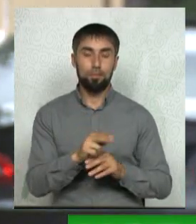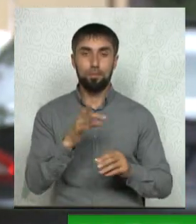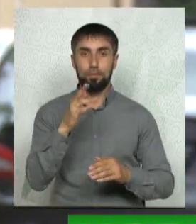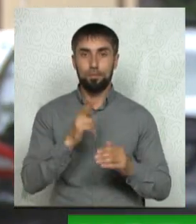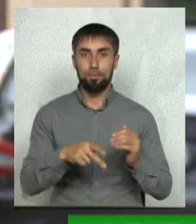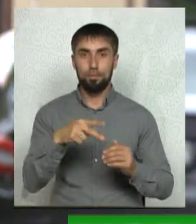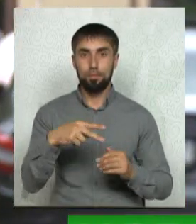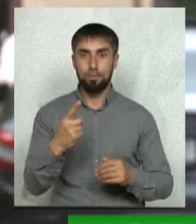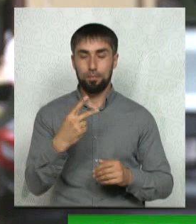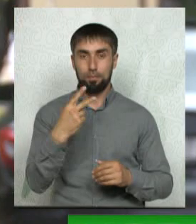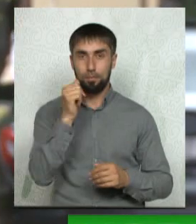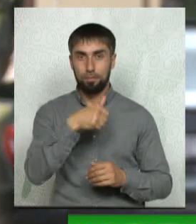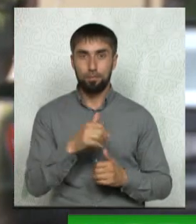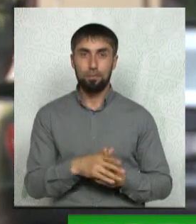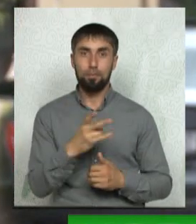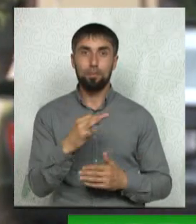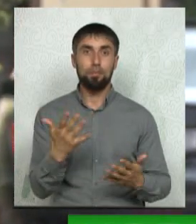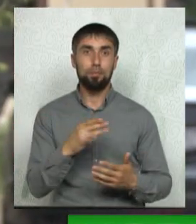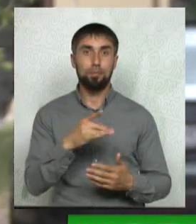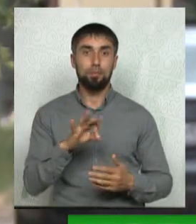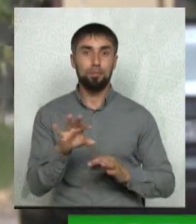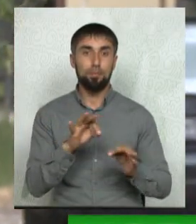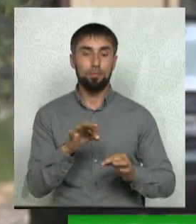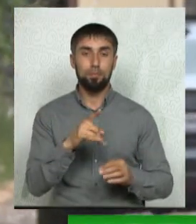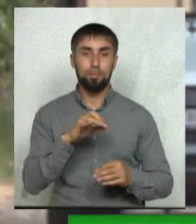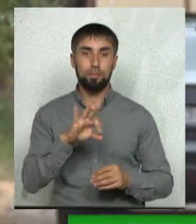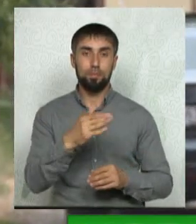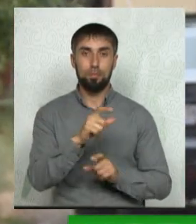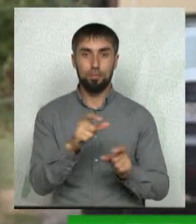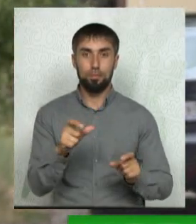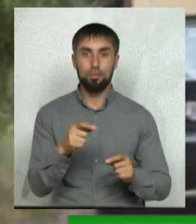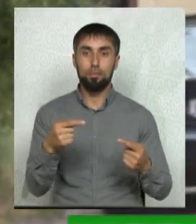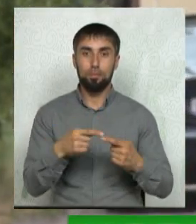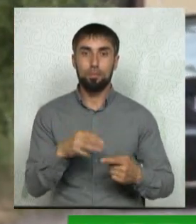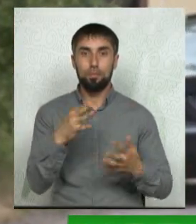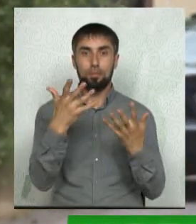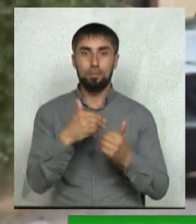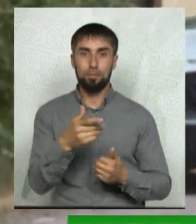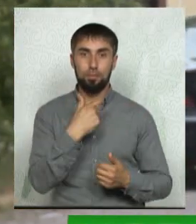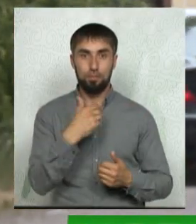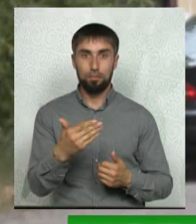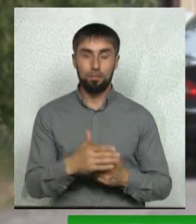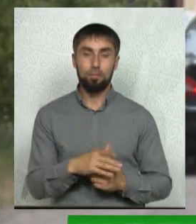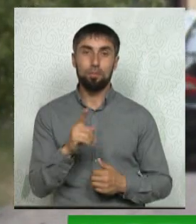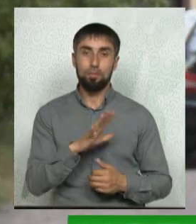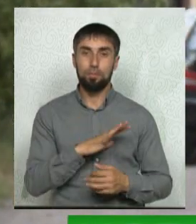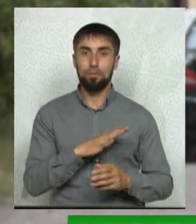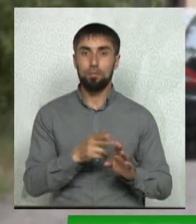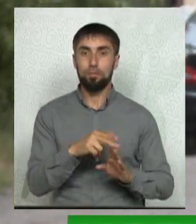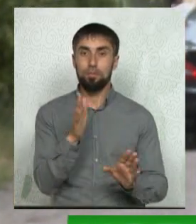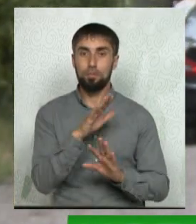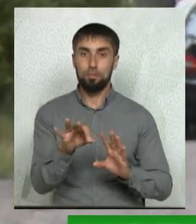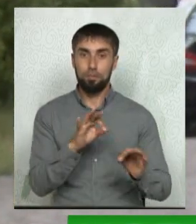конца 2022 года. Ну а какие именно, зависит от горожан, точнее от количества их голосов. Чтобы определить